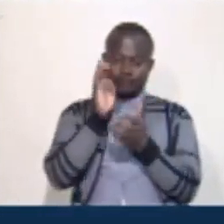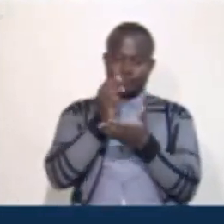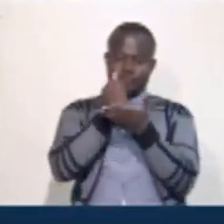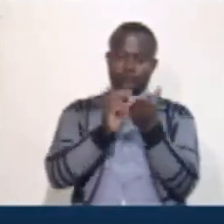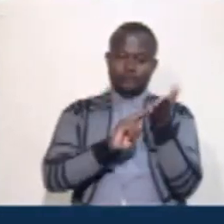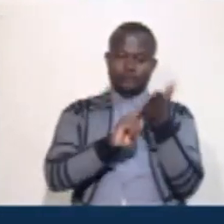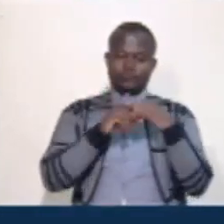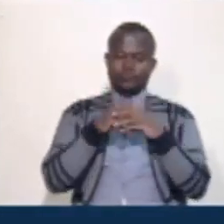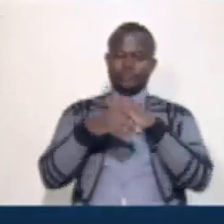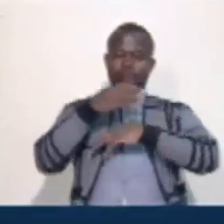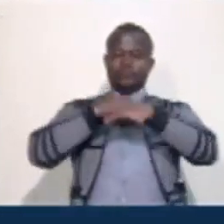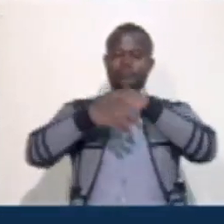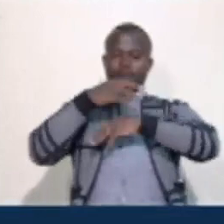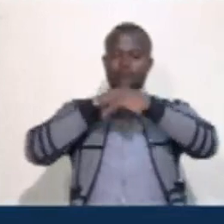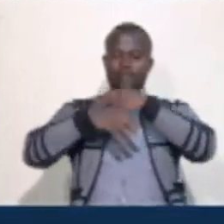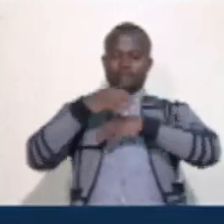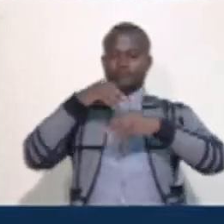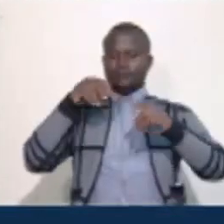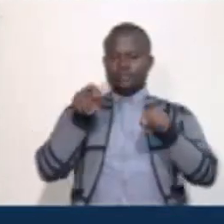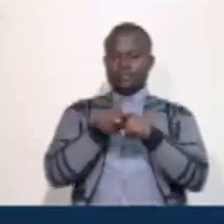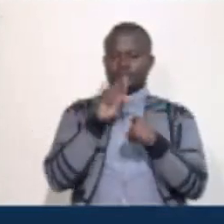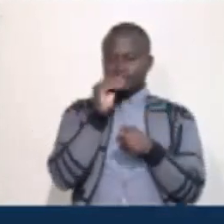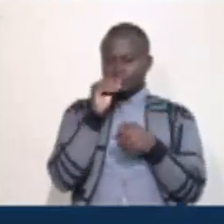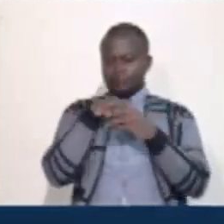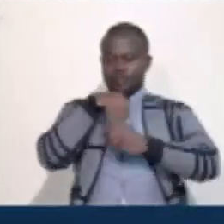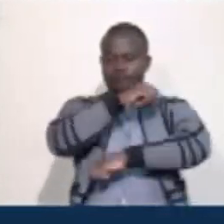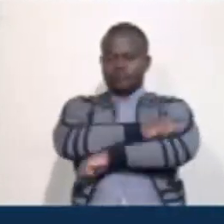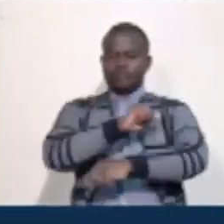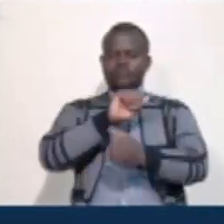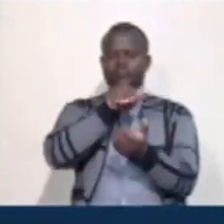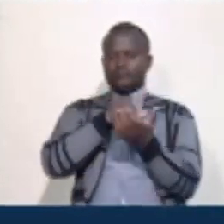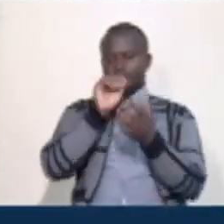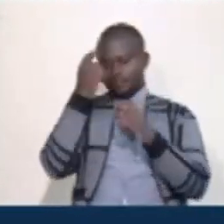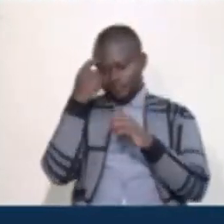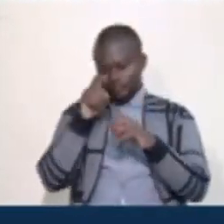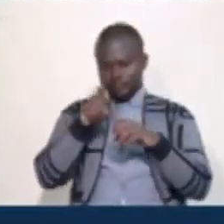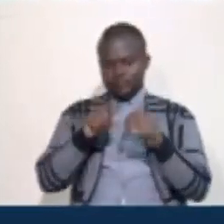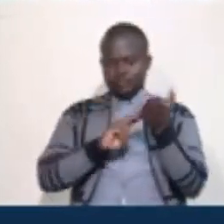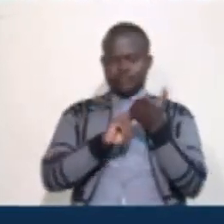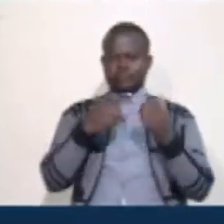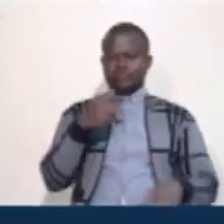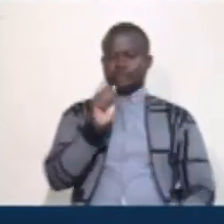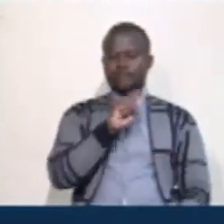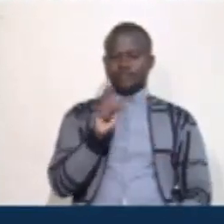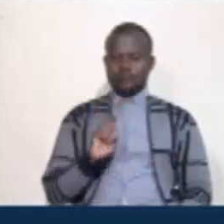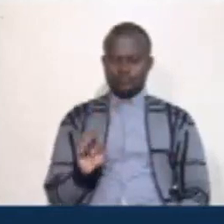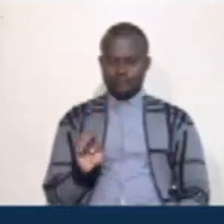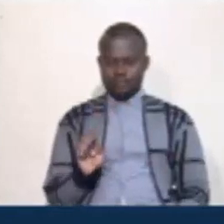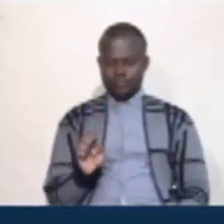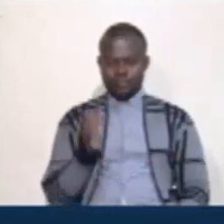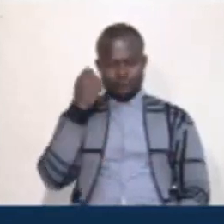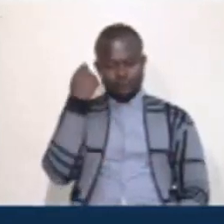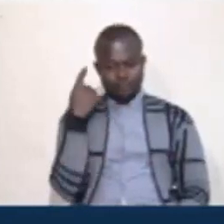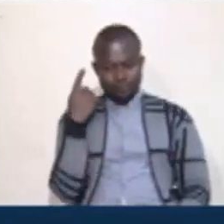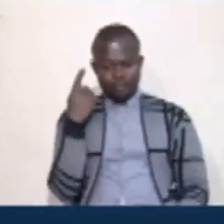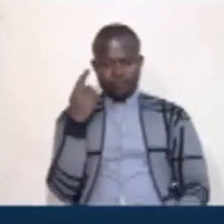izanifashishwa mu nganda, nk'uko nabivuze, mu mashuri no mu bigo bya Leta bizaba bikeneye gukoresha gazi. Murumva